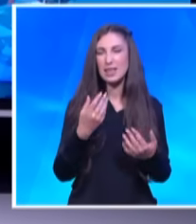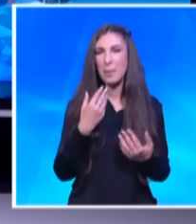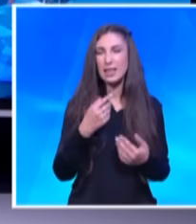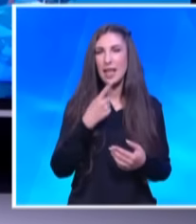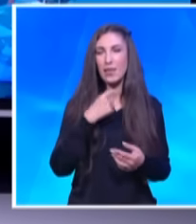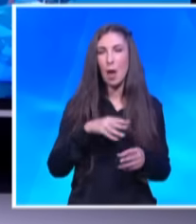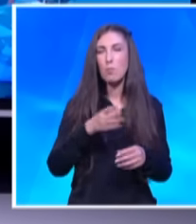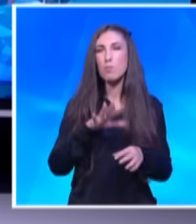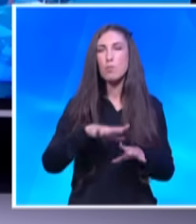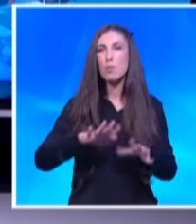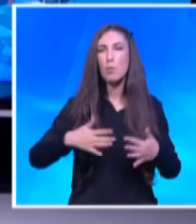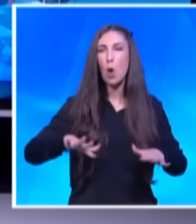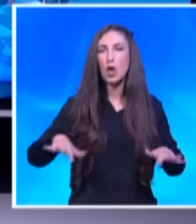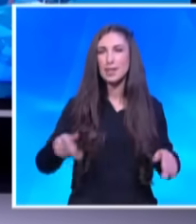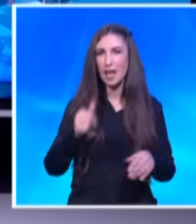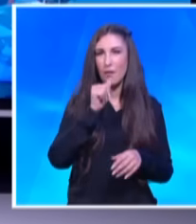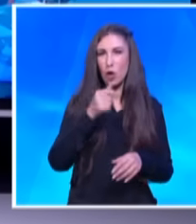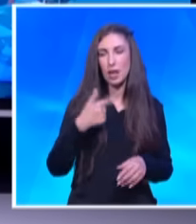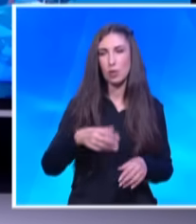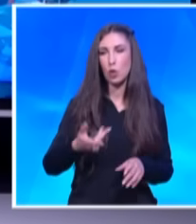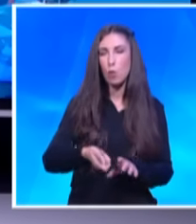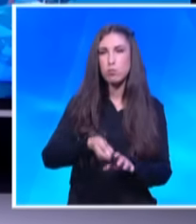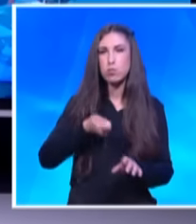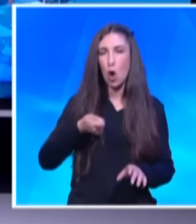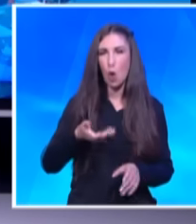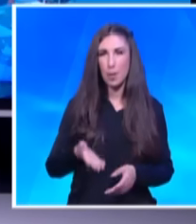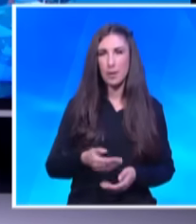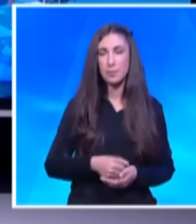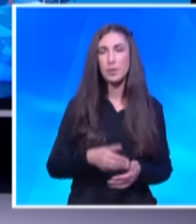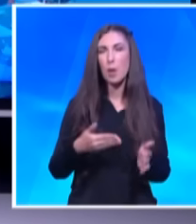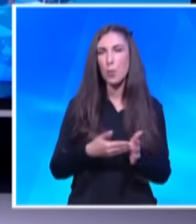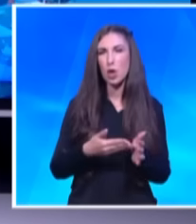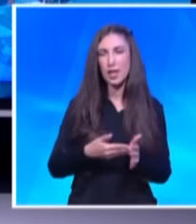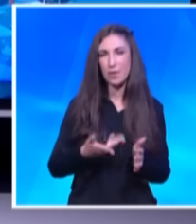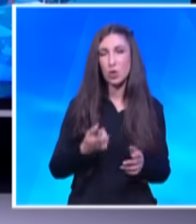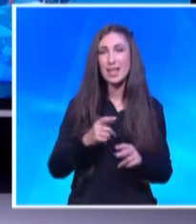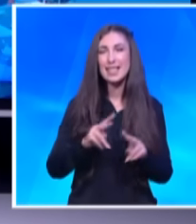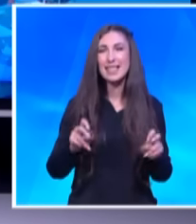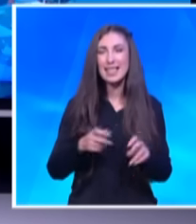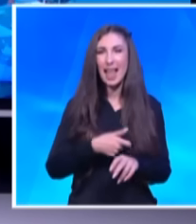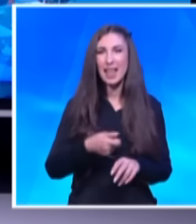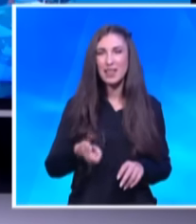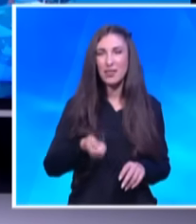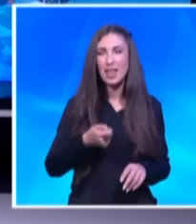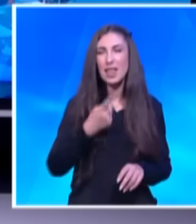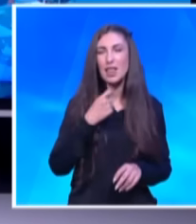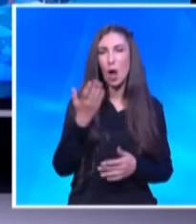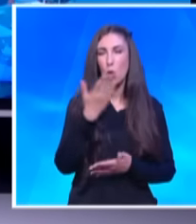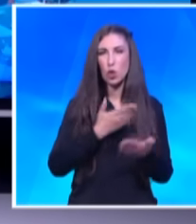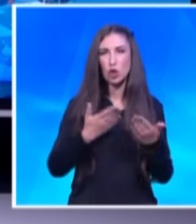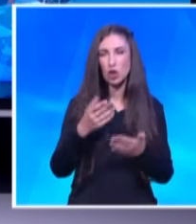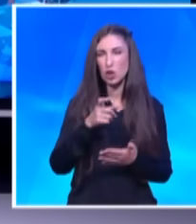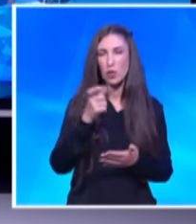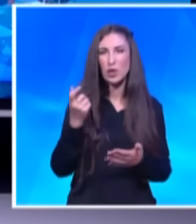юг, показват резултатите от последните проби на здравните власти. Противно на това, изследванията на учен от Софийския университет и